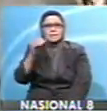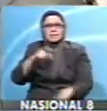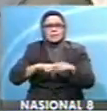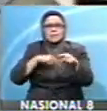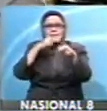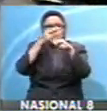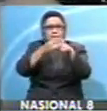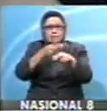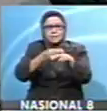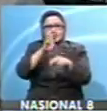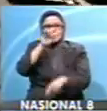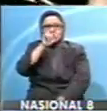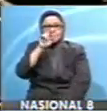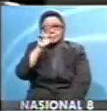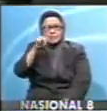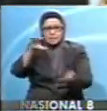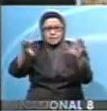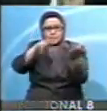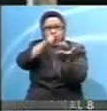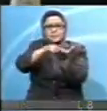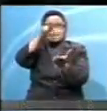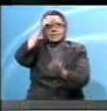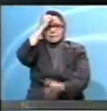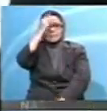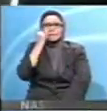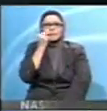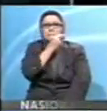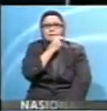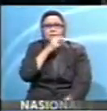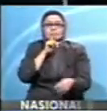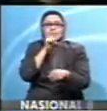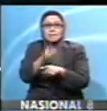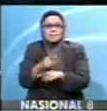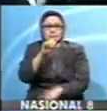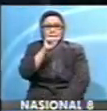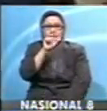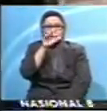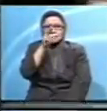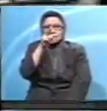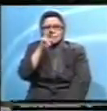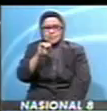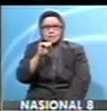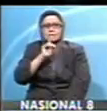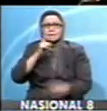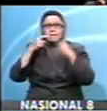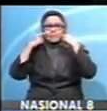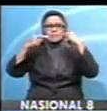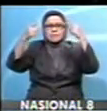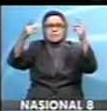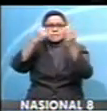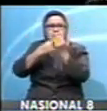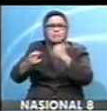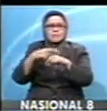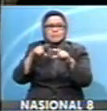sains center dibuat sebagai pengiktirafan kepada Datuk Seri Najib sebagai salah seorang Alum n melven yang berjaya dilahirkan